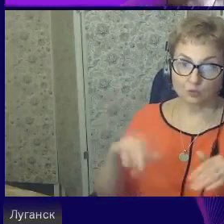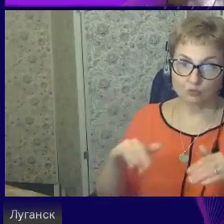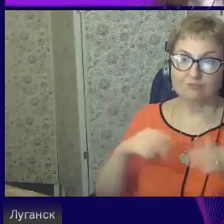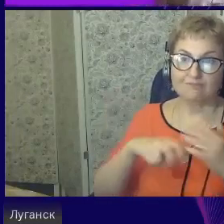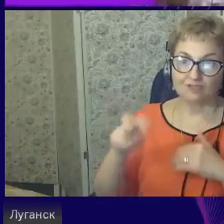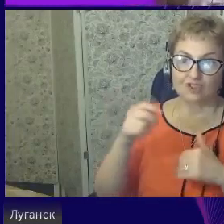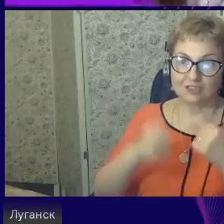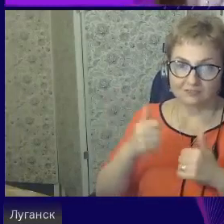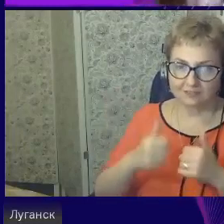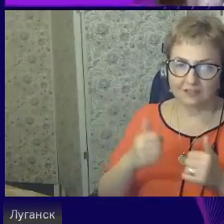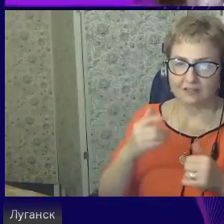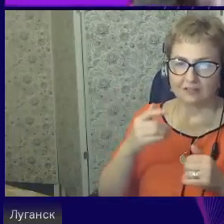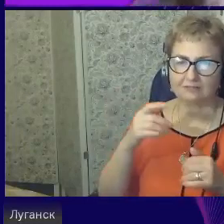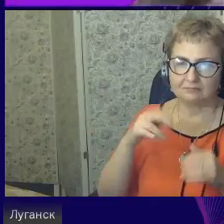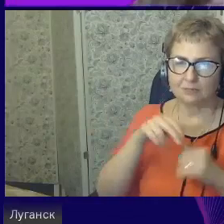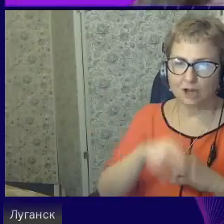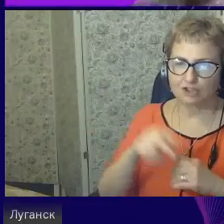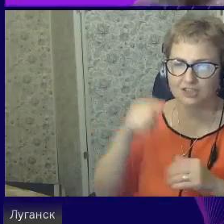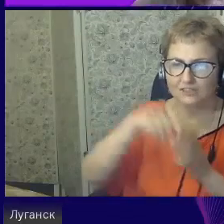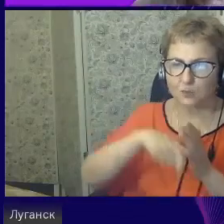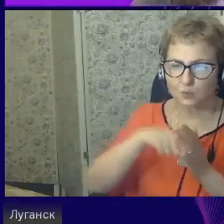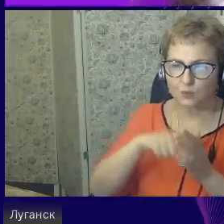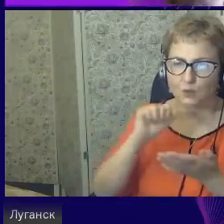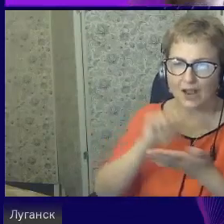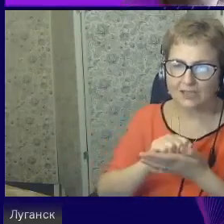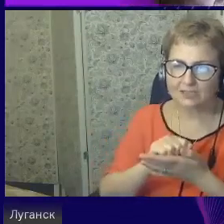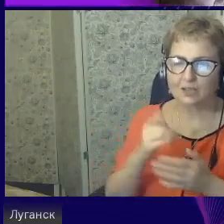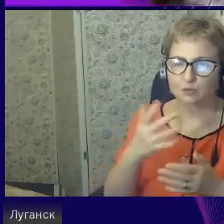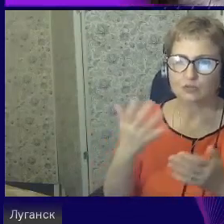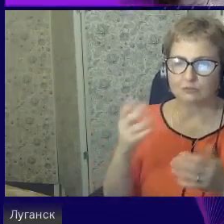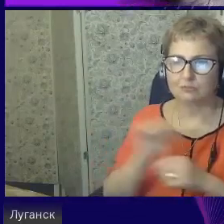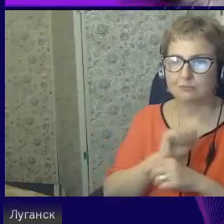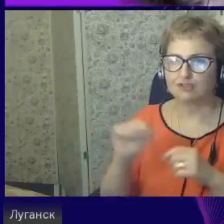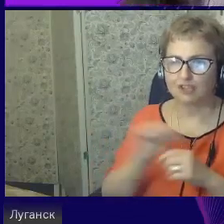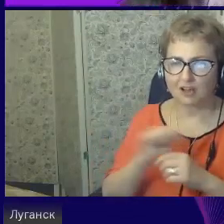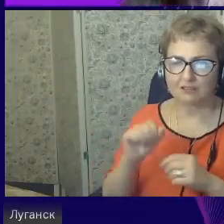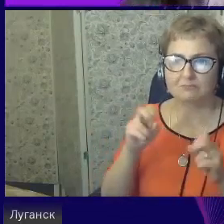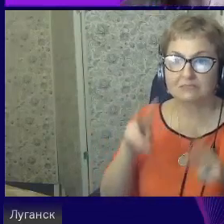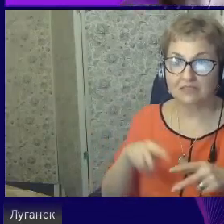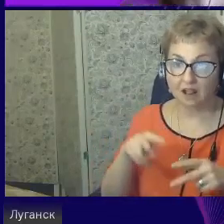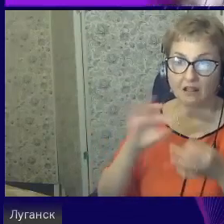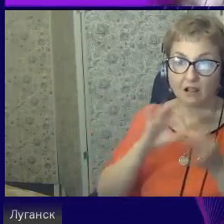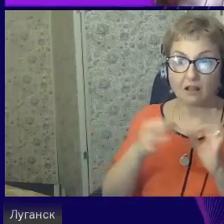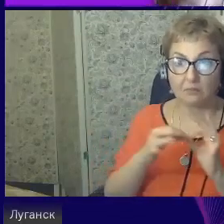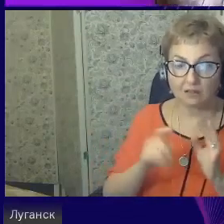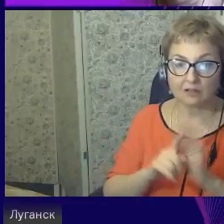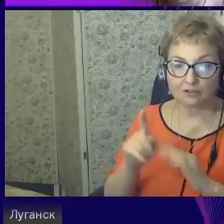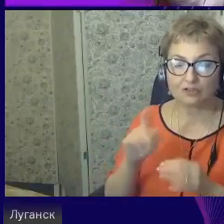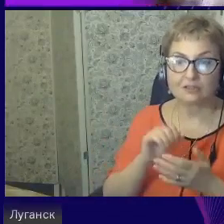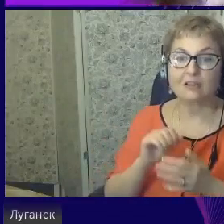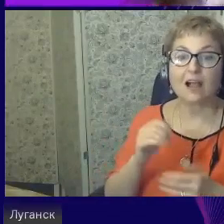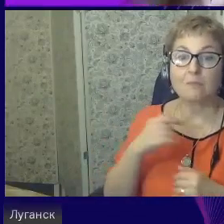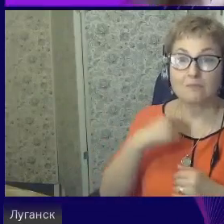прошли внутреннюю аттестацию и даже стали кое-где уже побеждать в соревнованиях специальной олимпиады. Вот. А мы понимаем, что люди с